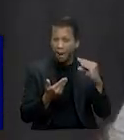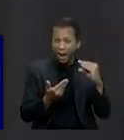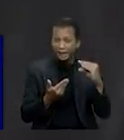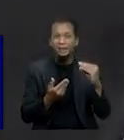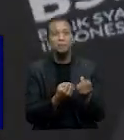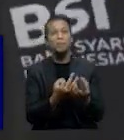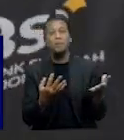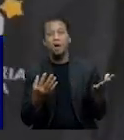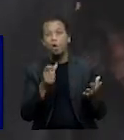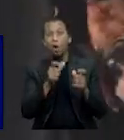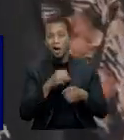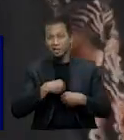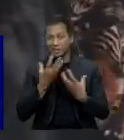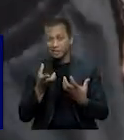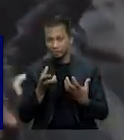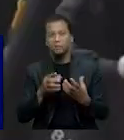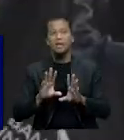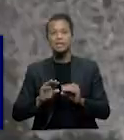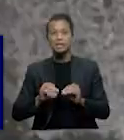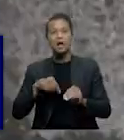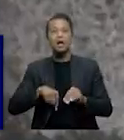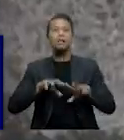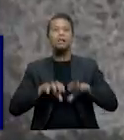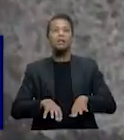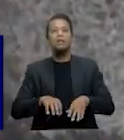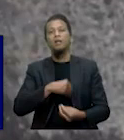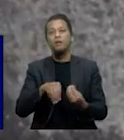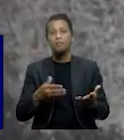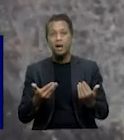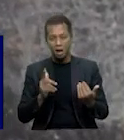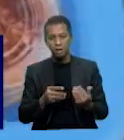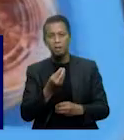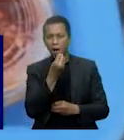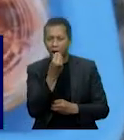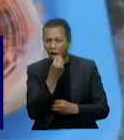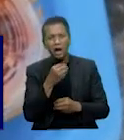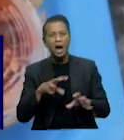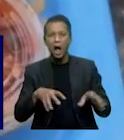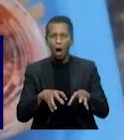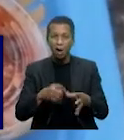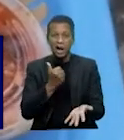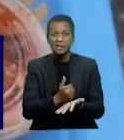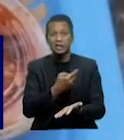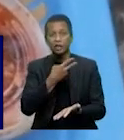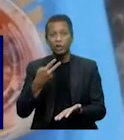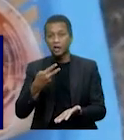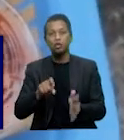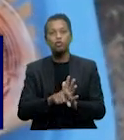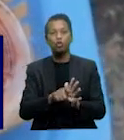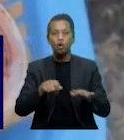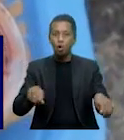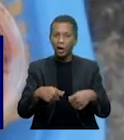mukimin atau pekerja asal Indonesia yang tinggal di Mekah menjajakan aneka makanan dan lauk pauk khas Indonesia, mulai dari gorengan,